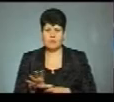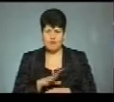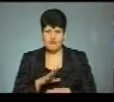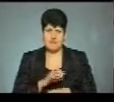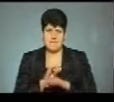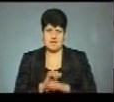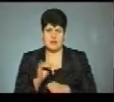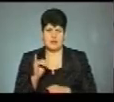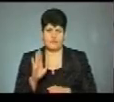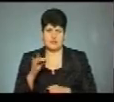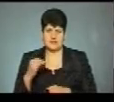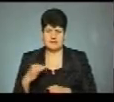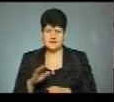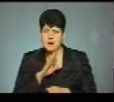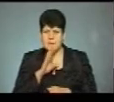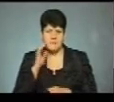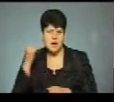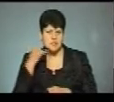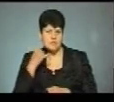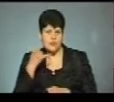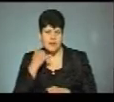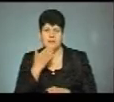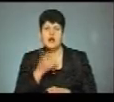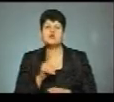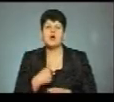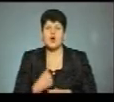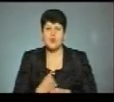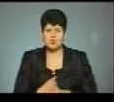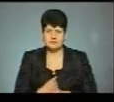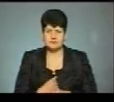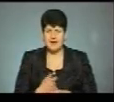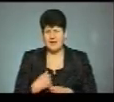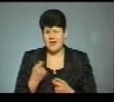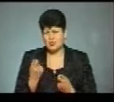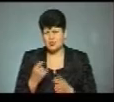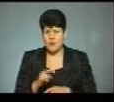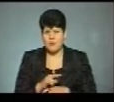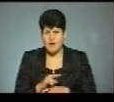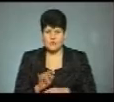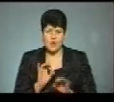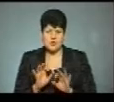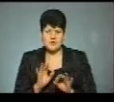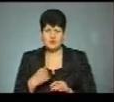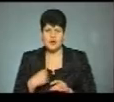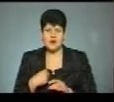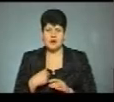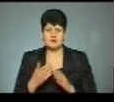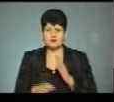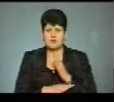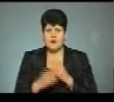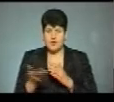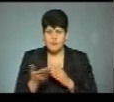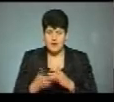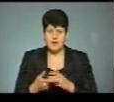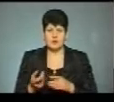революції. Мама з дому дзвонила, питала, що я роблю, а я трошки обманював її, розказував, що я дрова рубаю, картоплю чищу